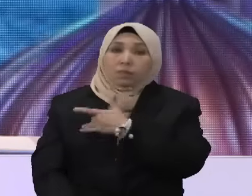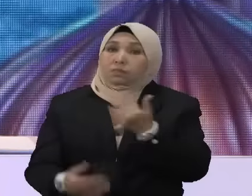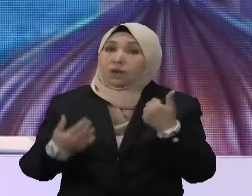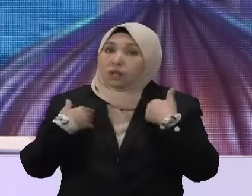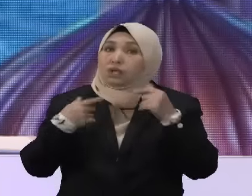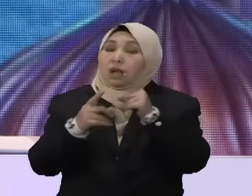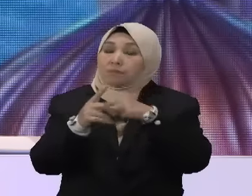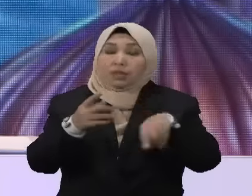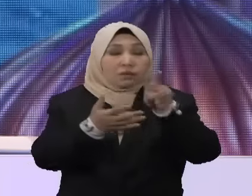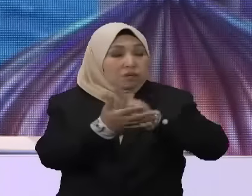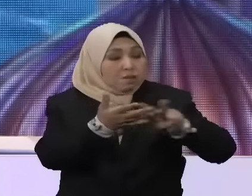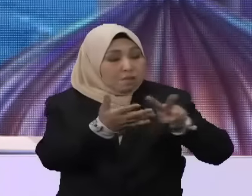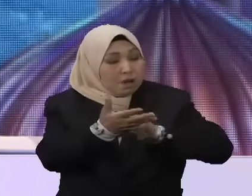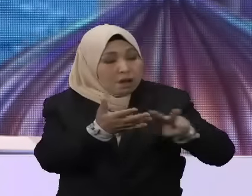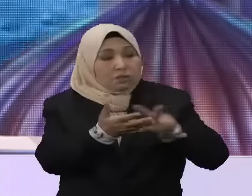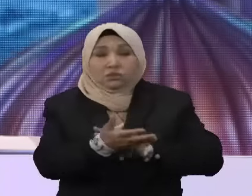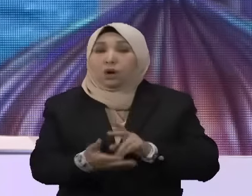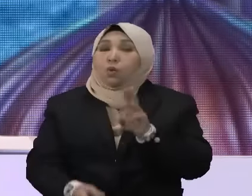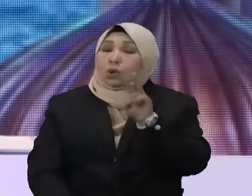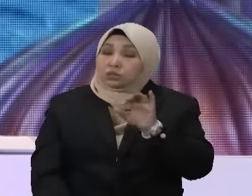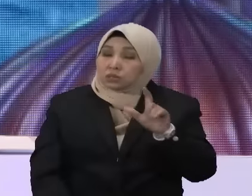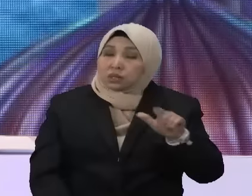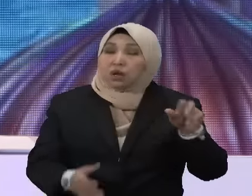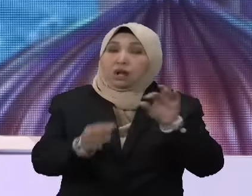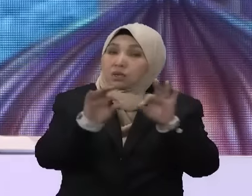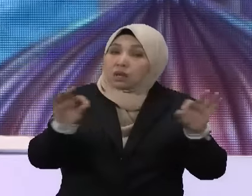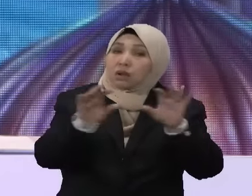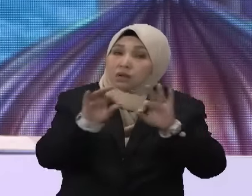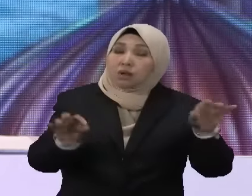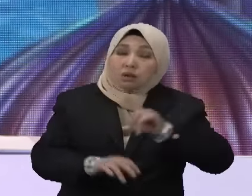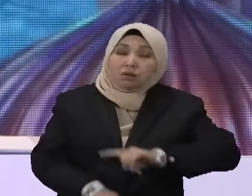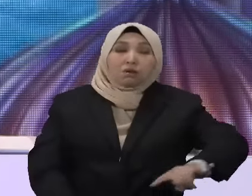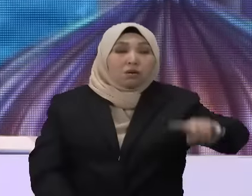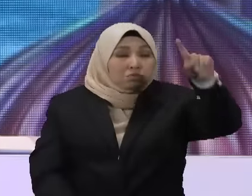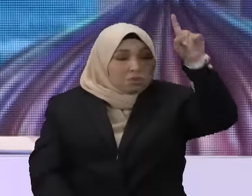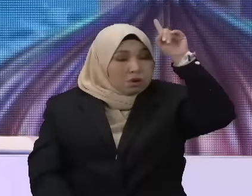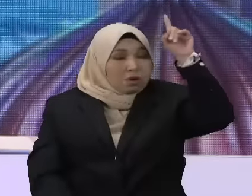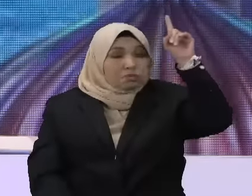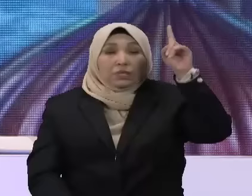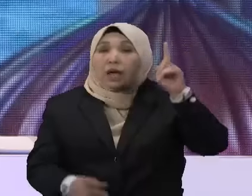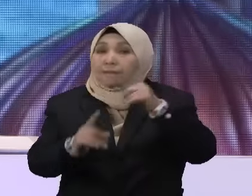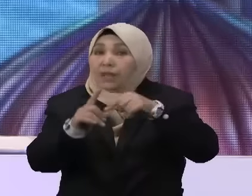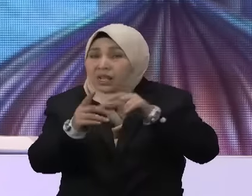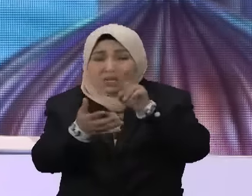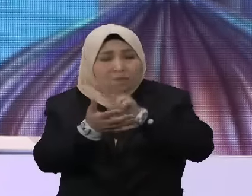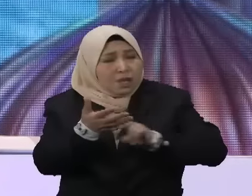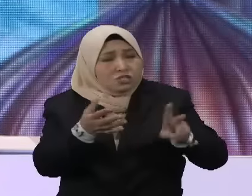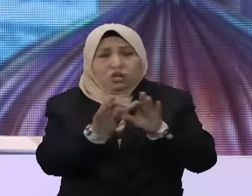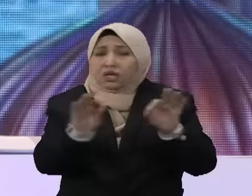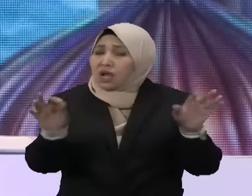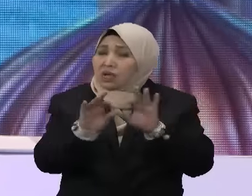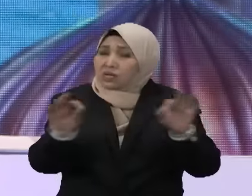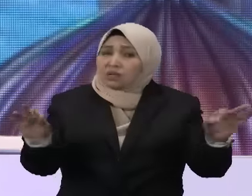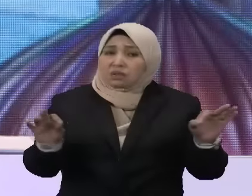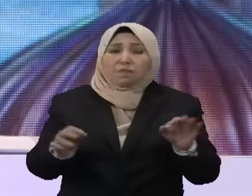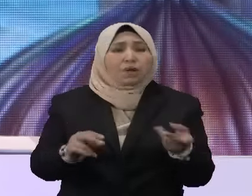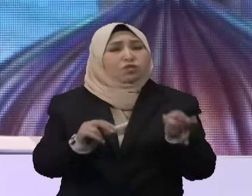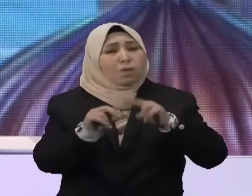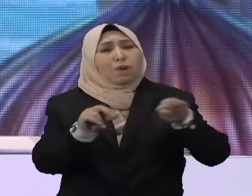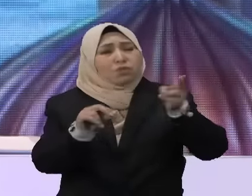apabila dibacakan وَإِذَا تُلِيَتْ عَلَيْهِمْ آيَاتُهُ زَادَتْهُمْ إِمَانًا, apabila dibacakan ayat kepada mereka,